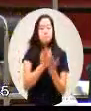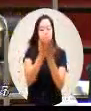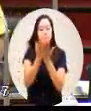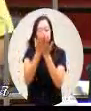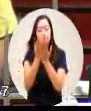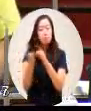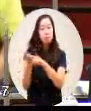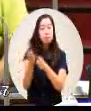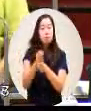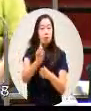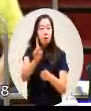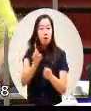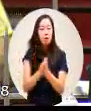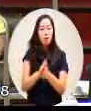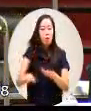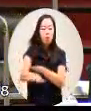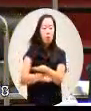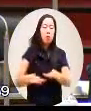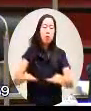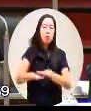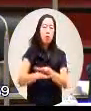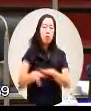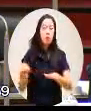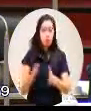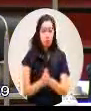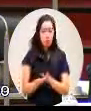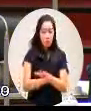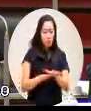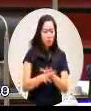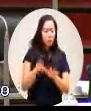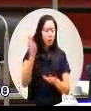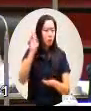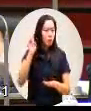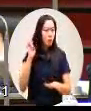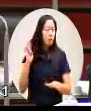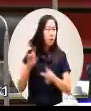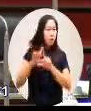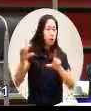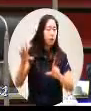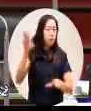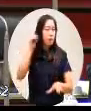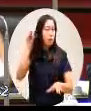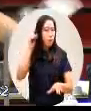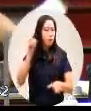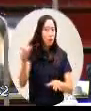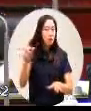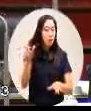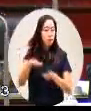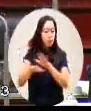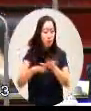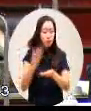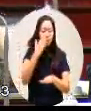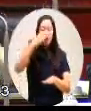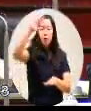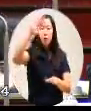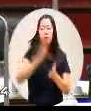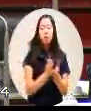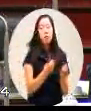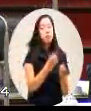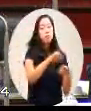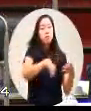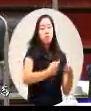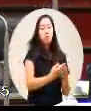将，伊的麻将声，我伫教室拢听会到，那夜教无代志，那暑假